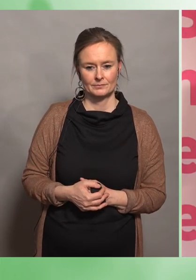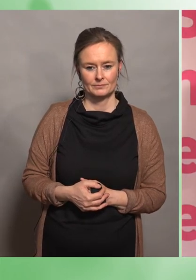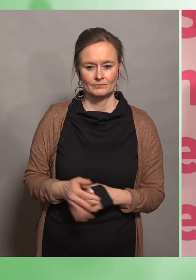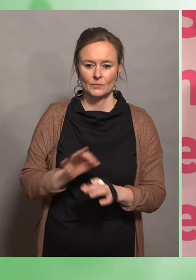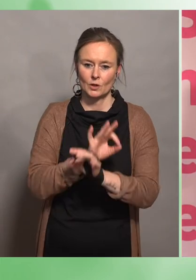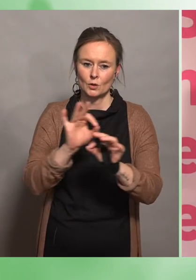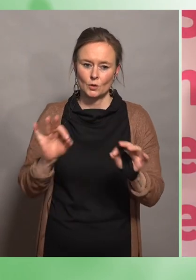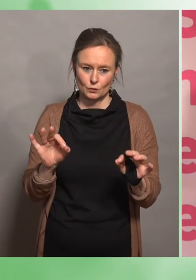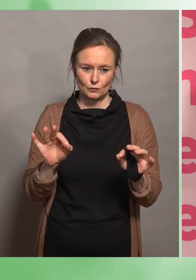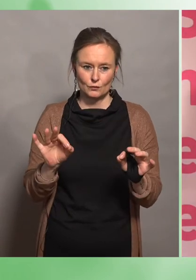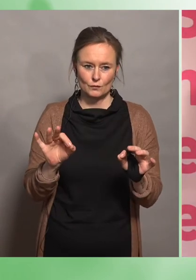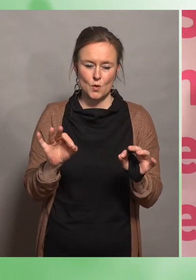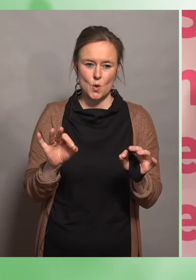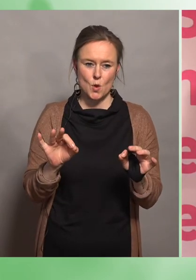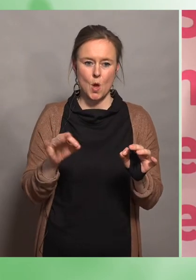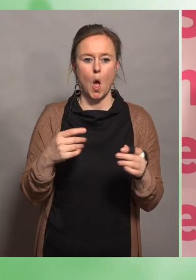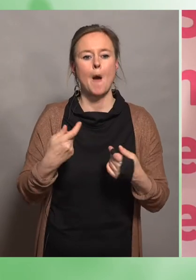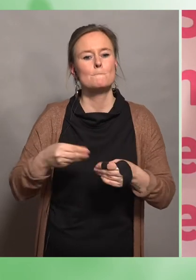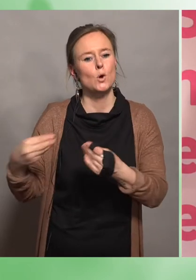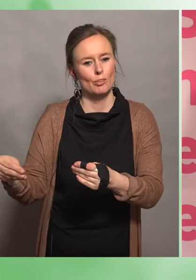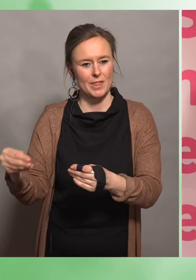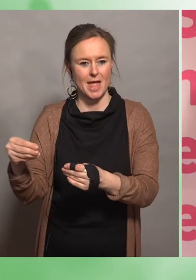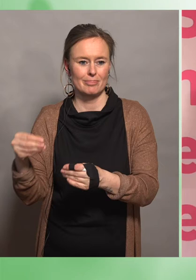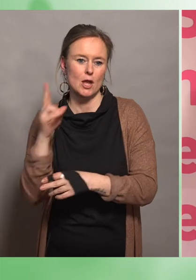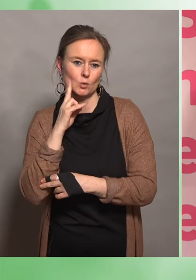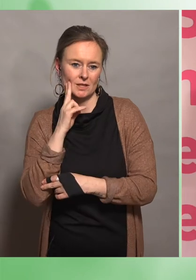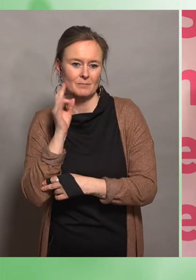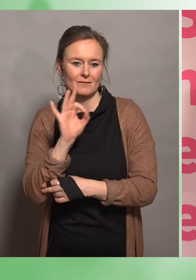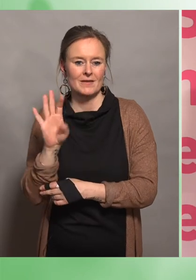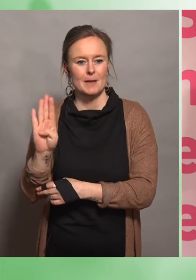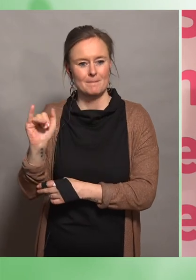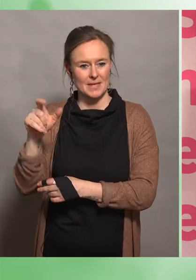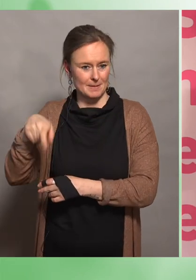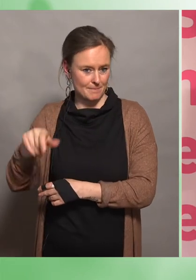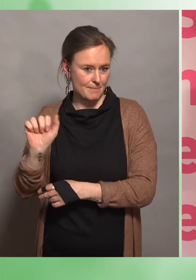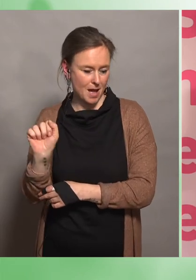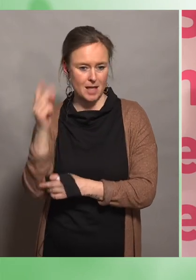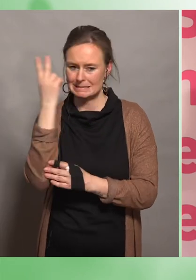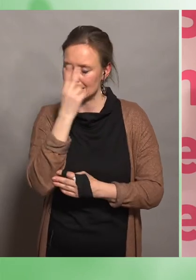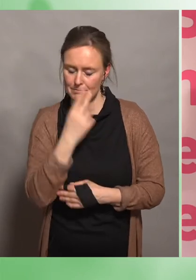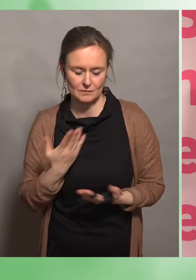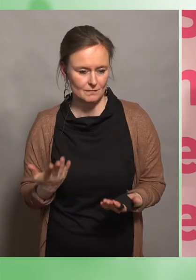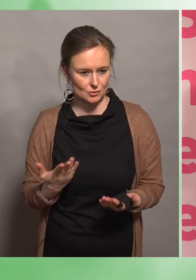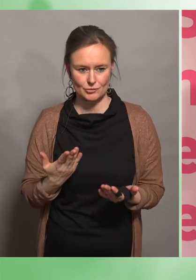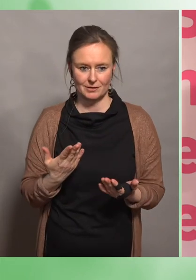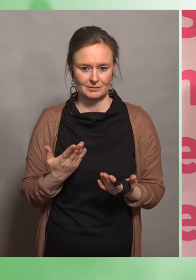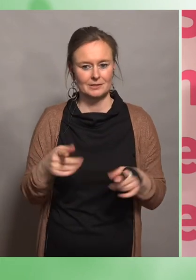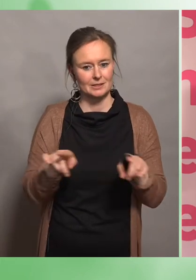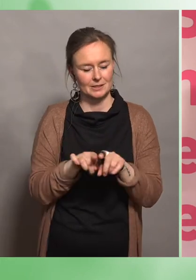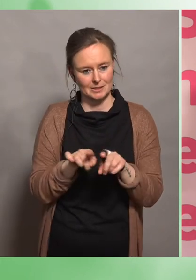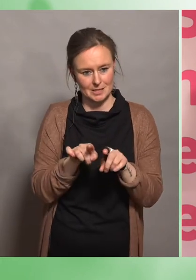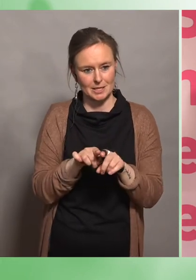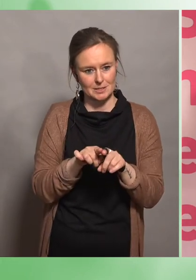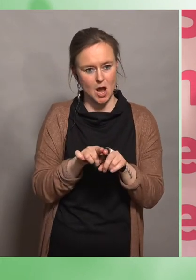Für moderne Unternehmen wie Bipa ist es eine Selbstverständlichkeit, dass Inklusion ein Teil ihres Unternehmens bzw. ihrer